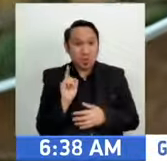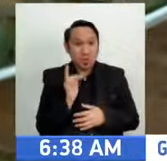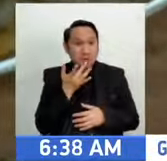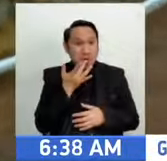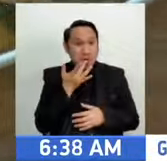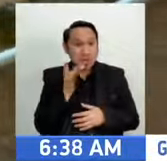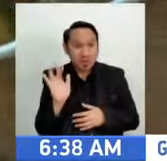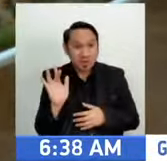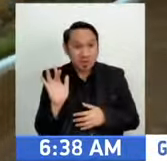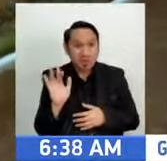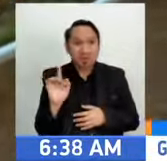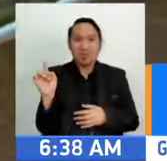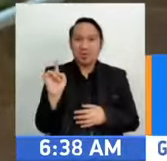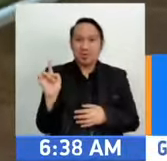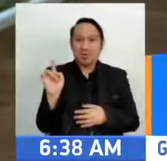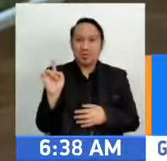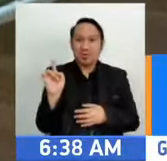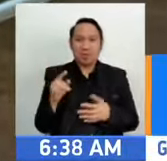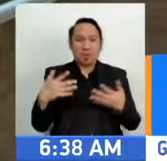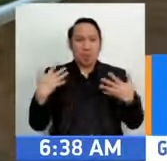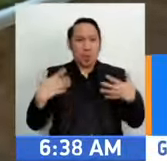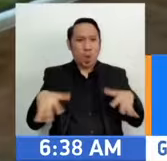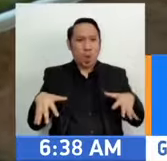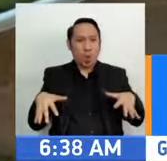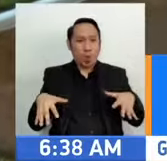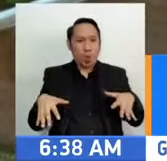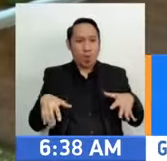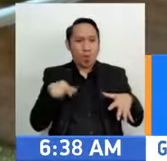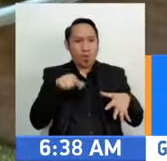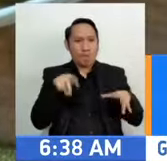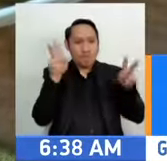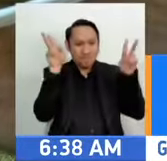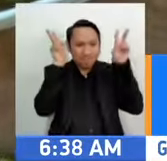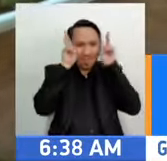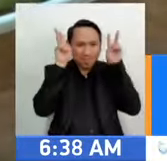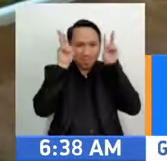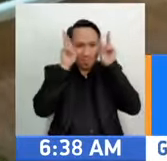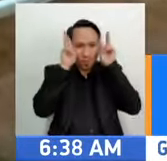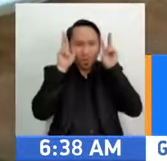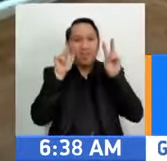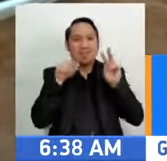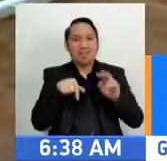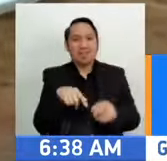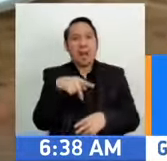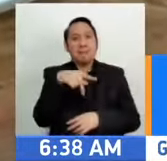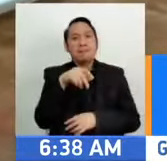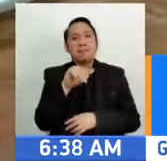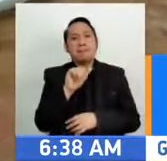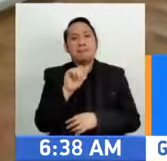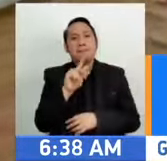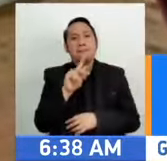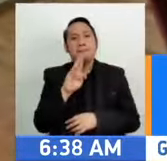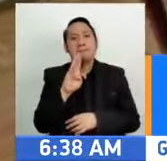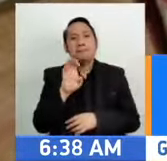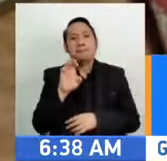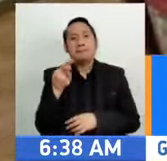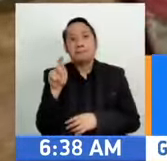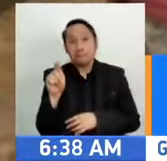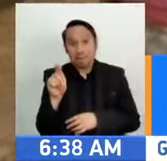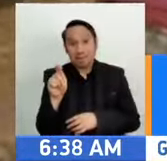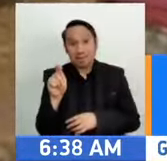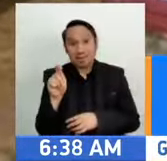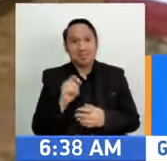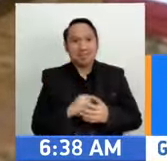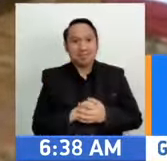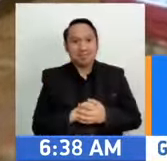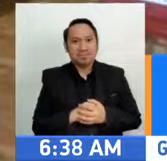kanilang pak-na-pak-na-pak-bet. Ayan. So yung pak-bet natin, hindi lang basta pinak-bet